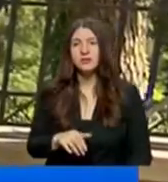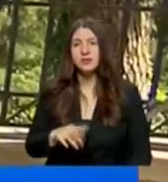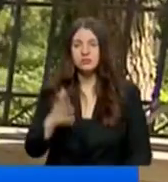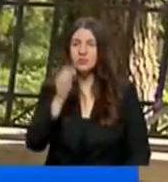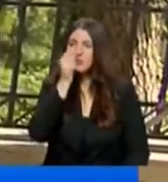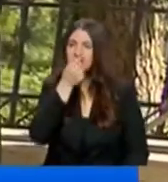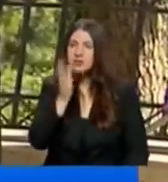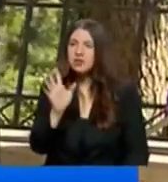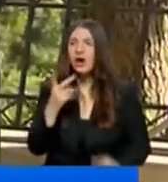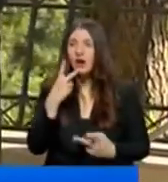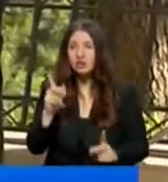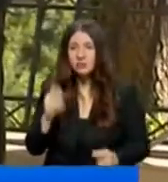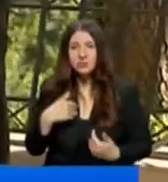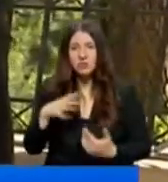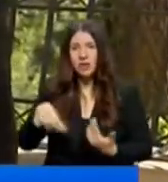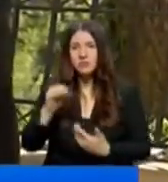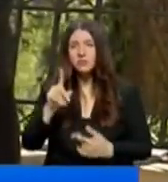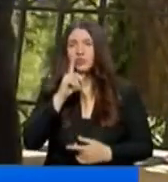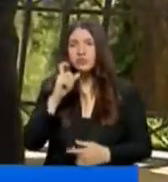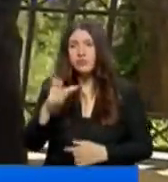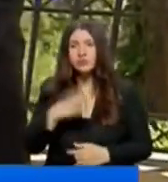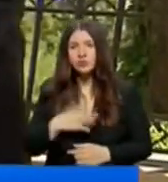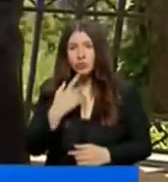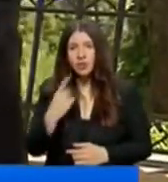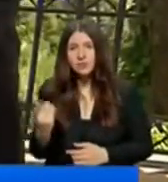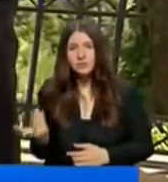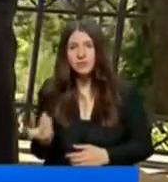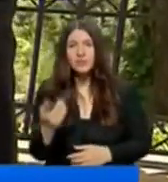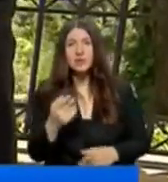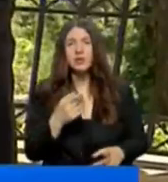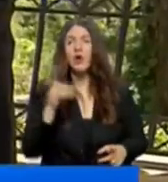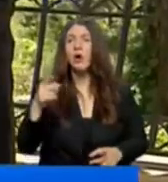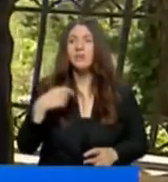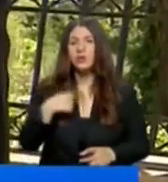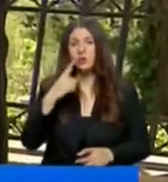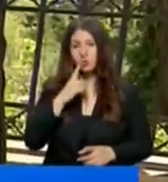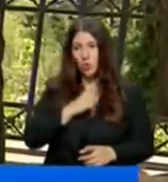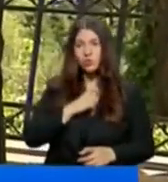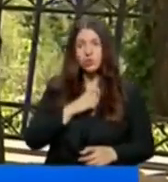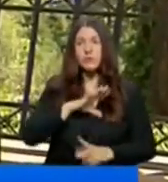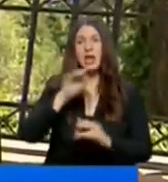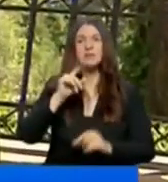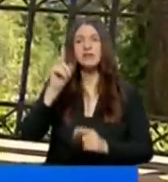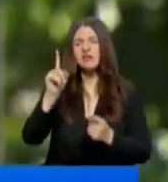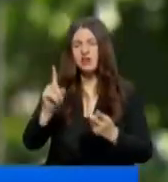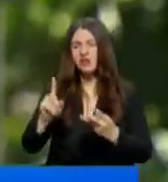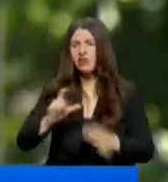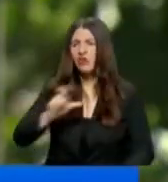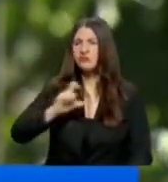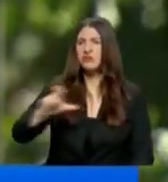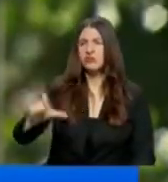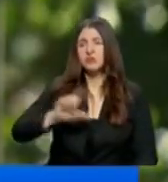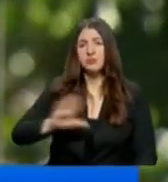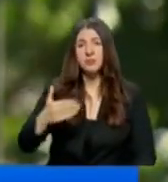Gayet basit. Açıkladım bunları da. Bu sorularıma cevap istiyorum dedim. Bu... O bana sordu. Hepsine tık tık tık tık cevap